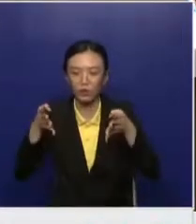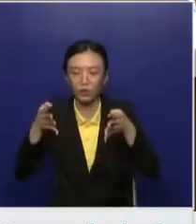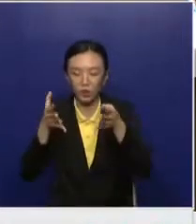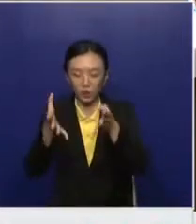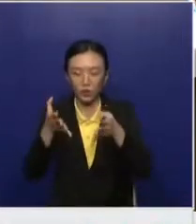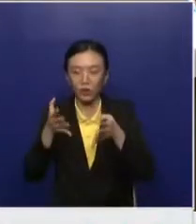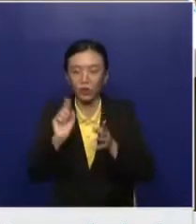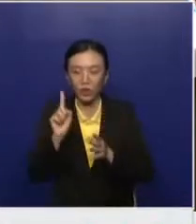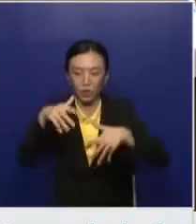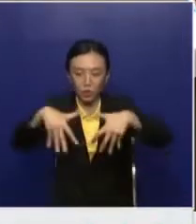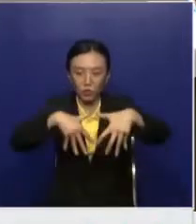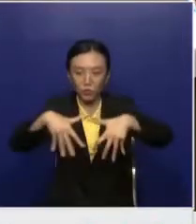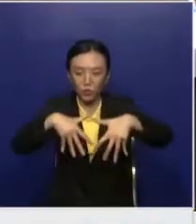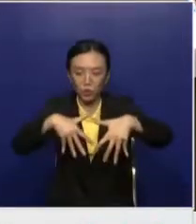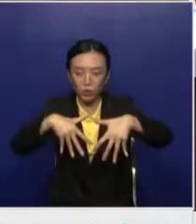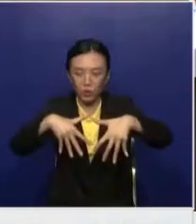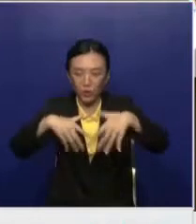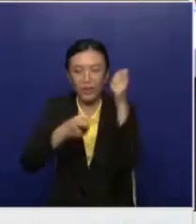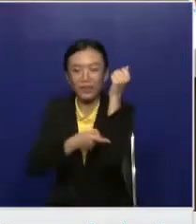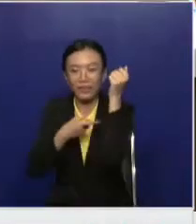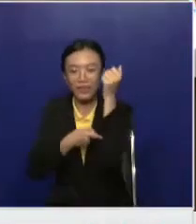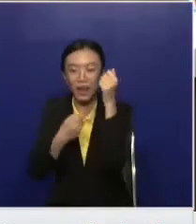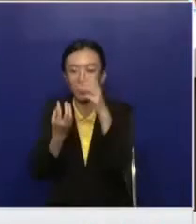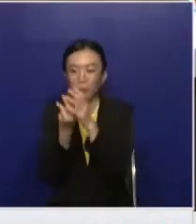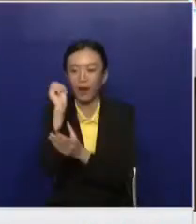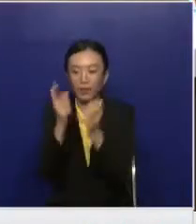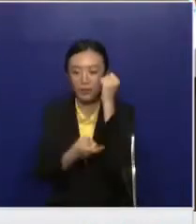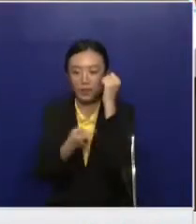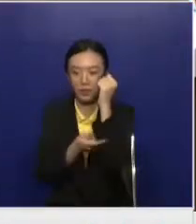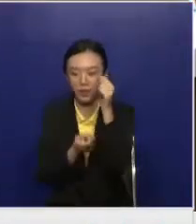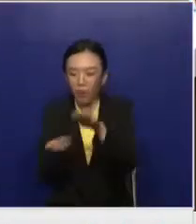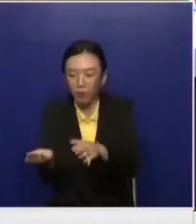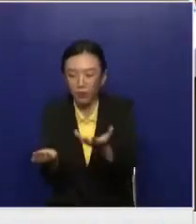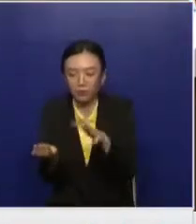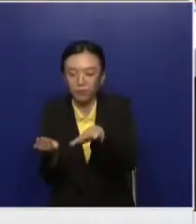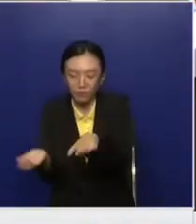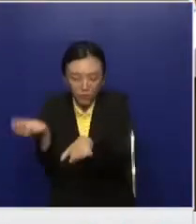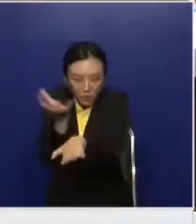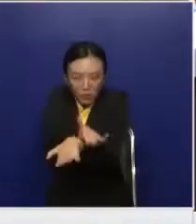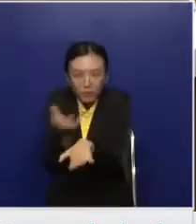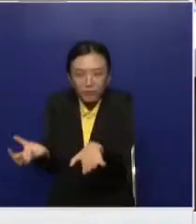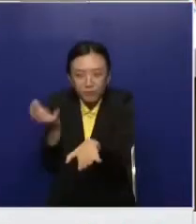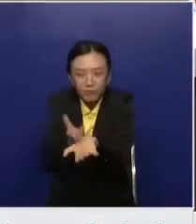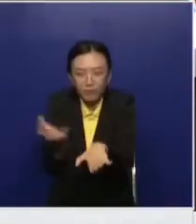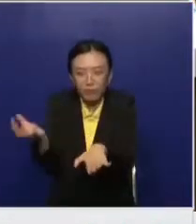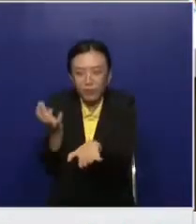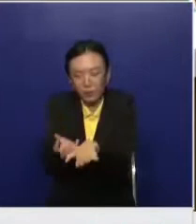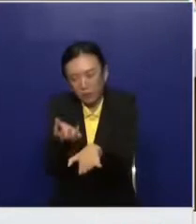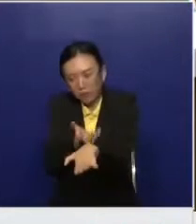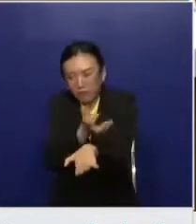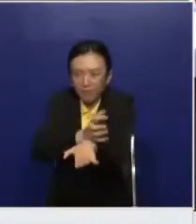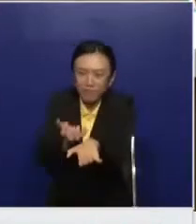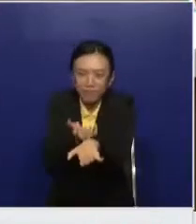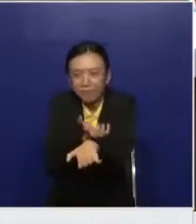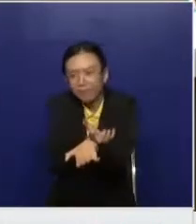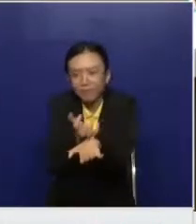นเนี่ยอย่างเช่นรถบรรทุกไม้ยางพาราเนี่ยฮะก็บรรทุกกิ่งก้านของไม้ต่างๆเนี่ยละเกะละกะการท